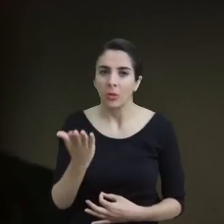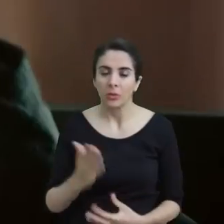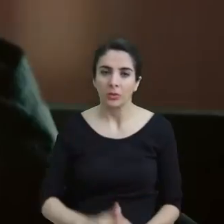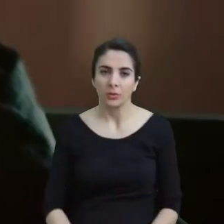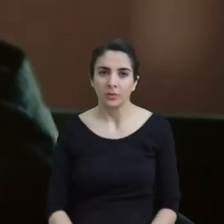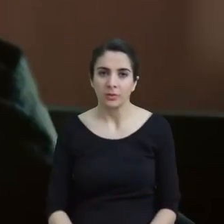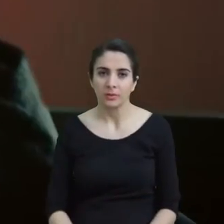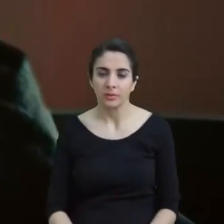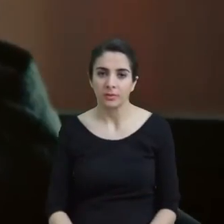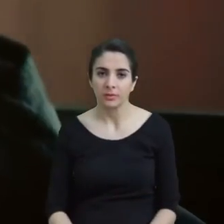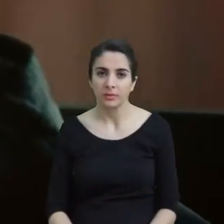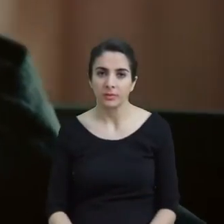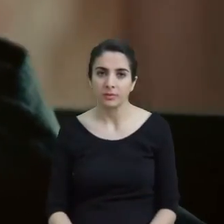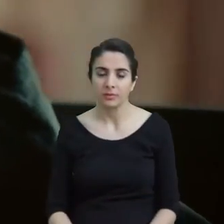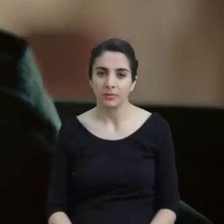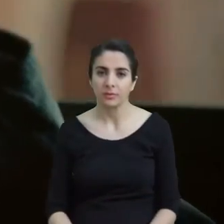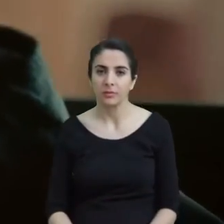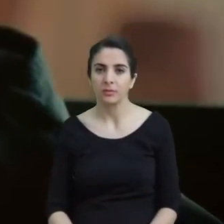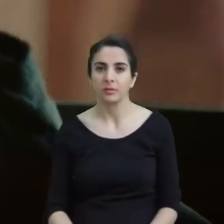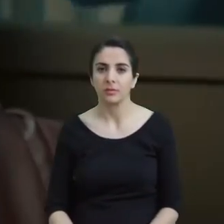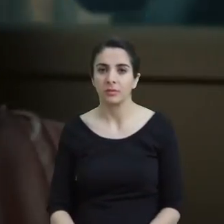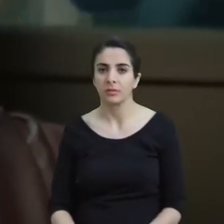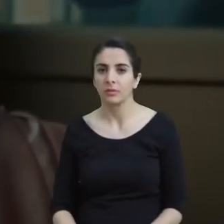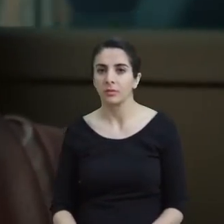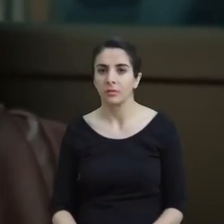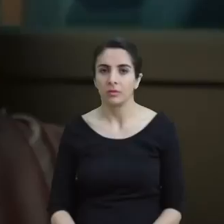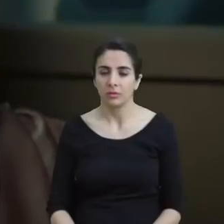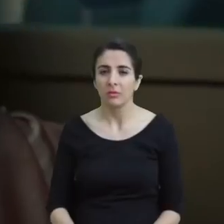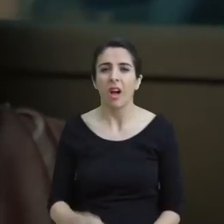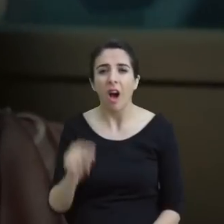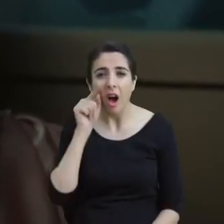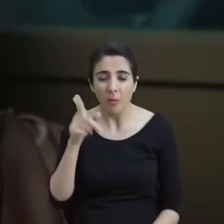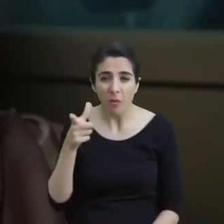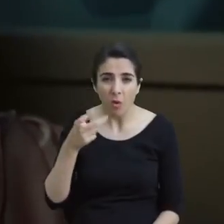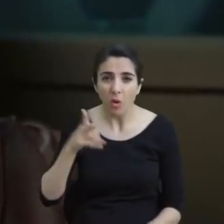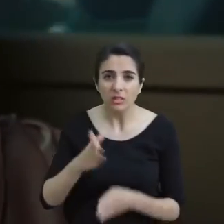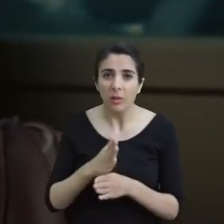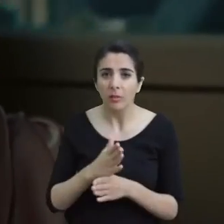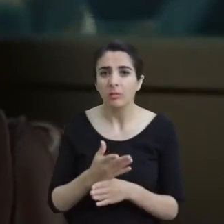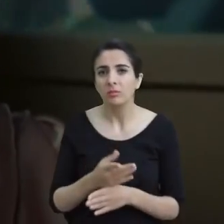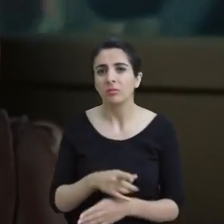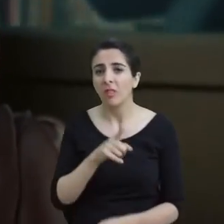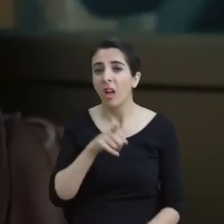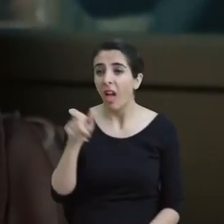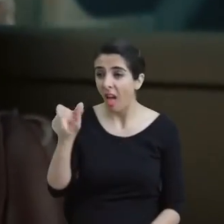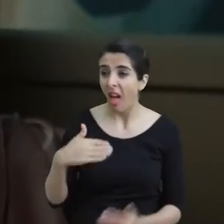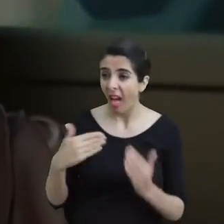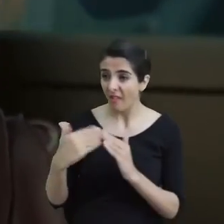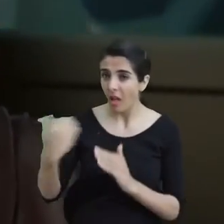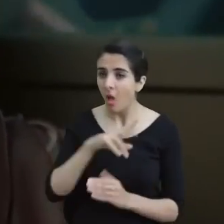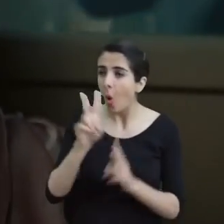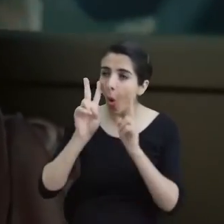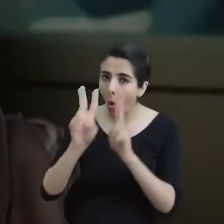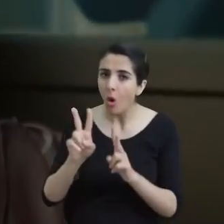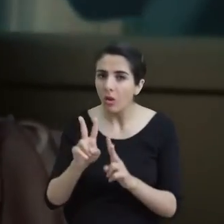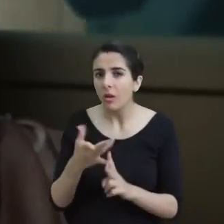Boris'in sağ gözü seyirip açılıp kapandı hızlıca. Zavallı terzi yamağına gelince maalesef çocukcağız seni benim evimde